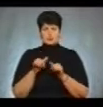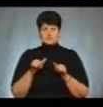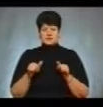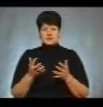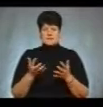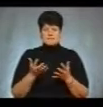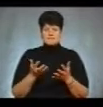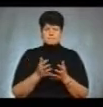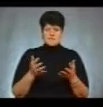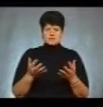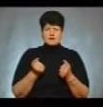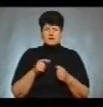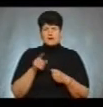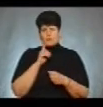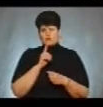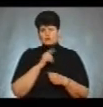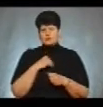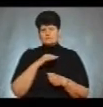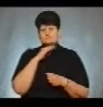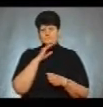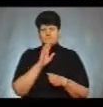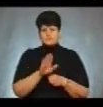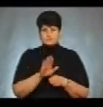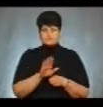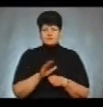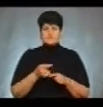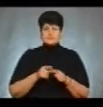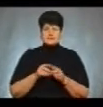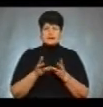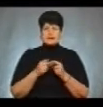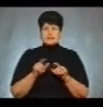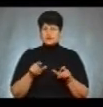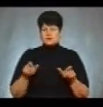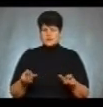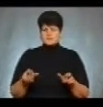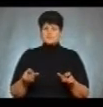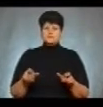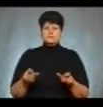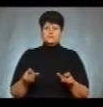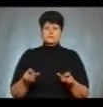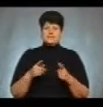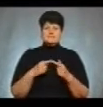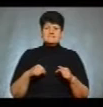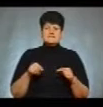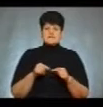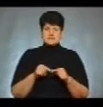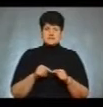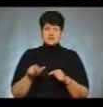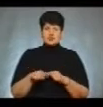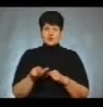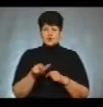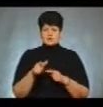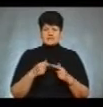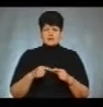більше набирати людей. Поки що нам достатньо та кількість людей, і це відділ, дорожній відділ